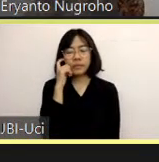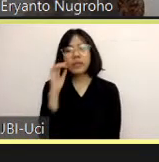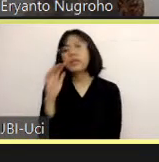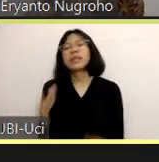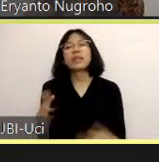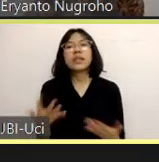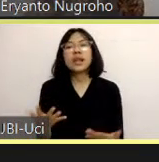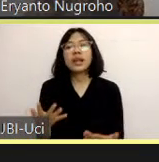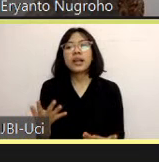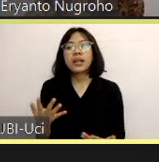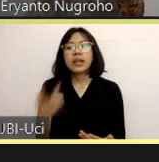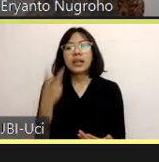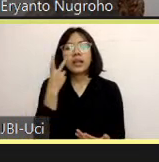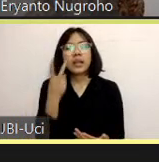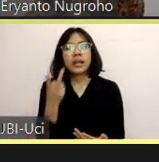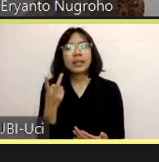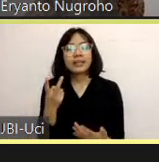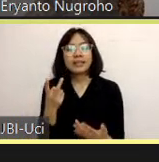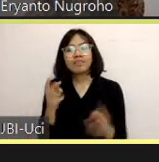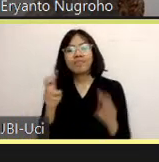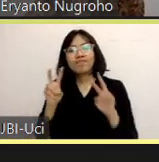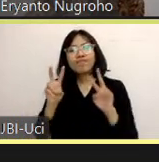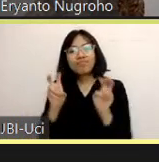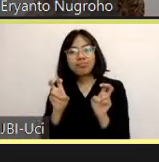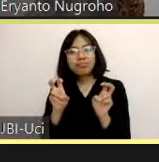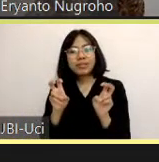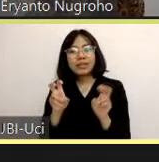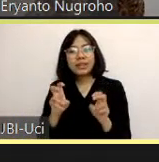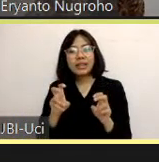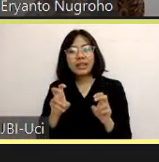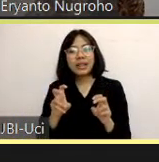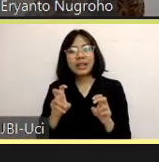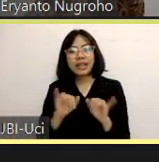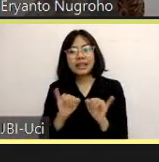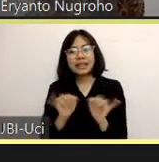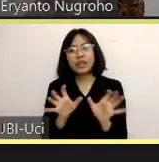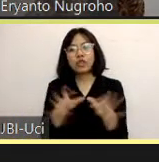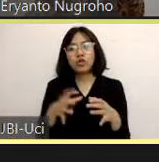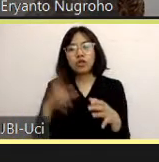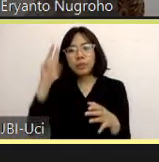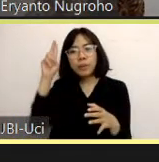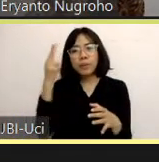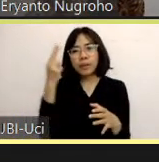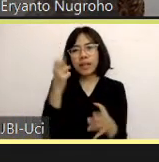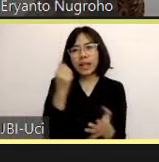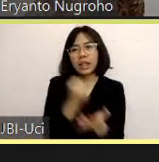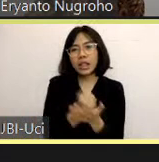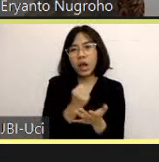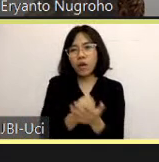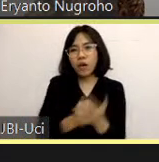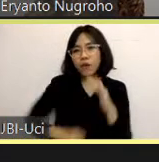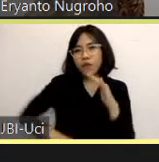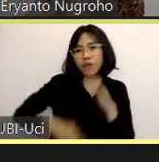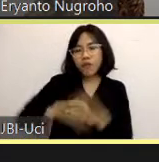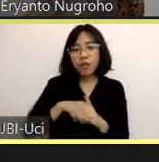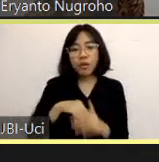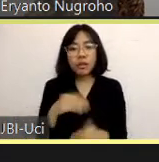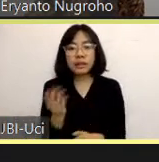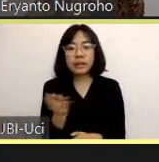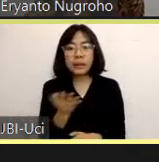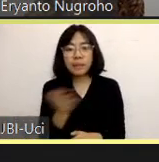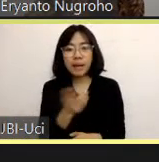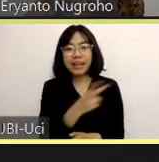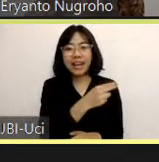saya merujuk pada isu akuntabilitas atau institusi akuntabilitas pemerintahan yang berlaku di Indonesia